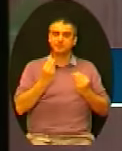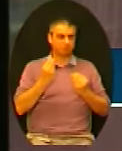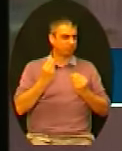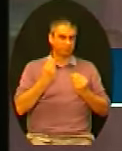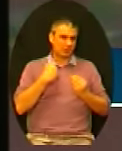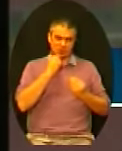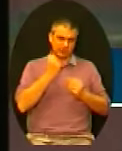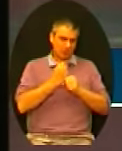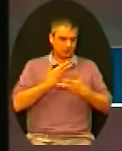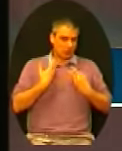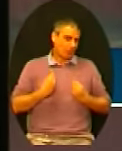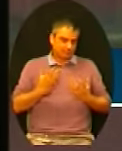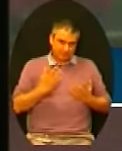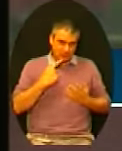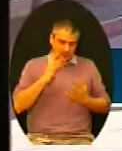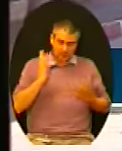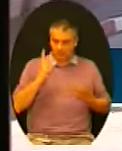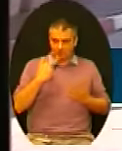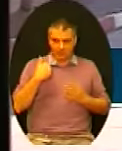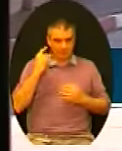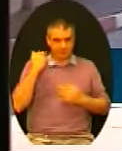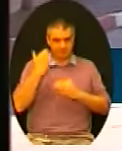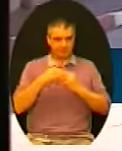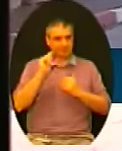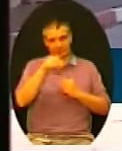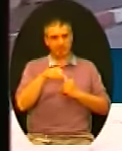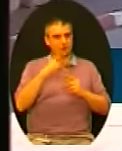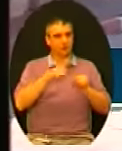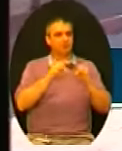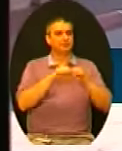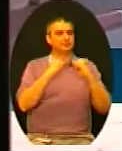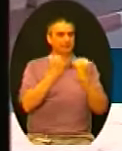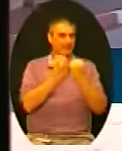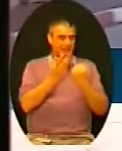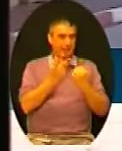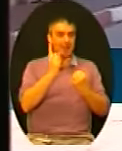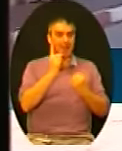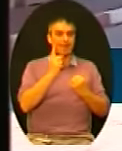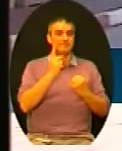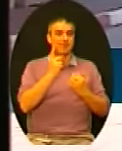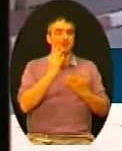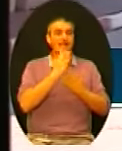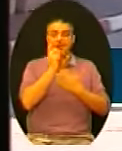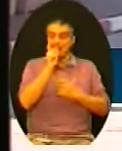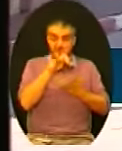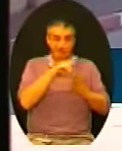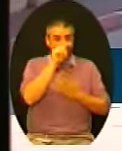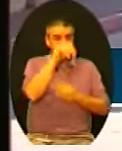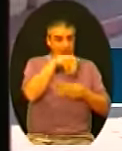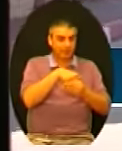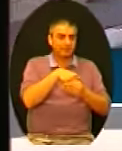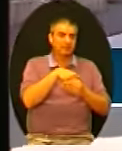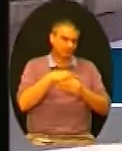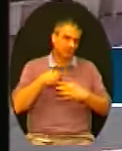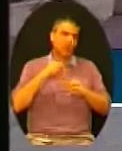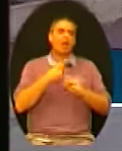לא רוצה להגיד שזה עושה טוב, עוד יגידו אנשים טוב, אולי נלך לשם באמת לאיזה סדנה. אבל עצם זה שכבר בן אדם נמצא שם,